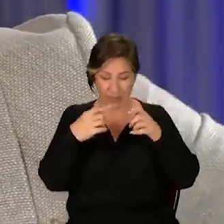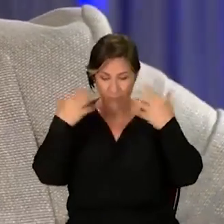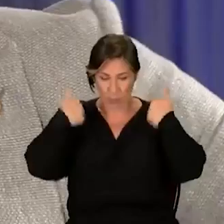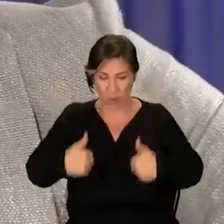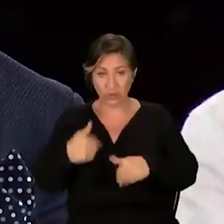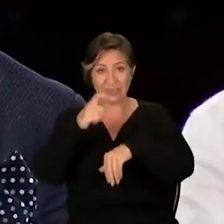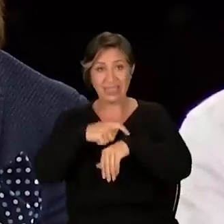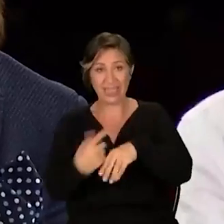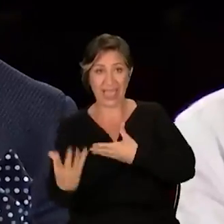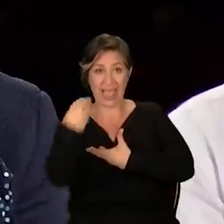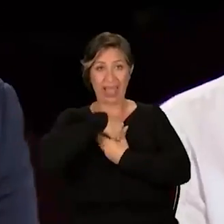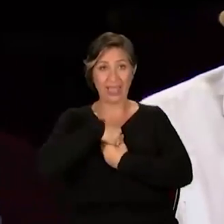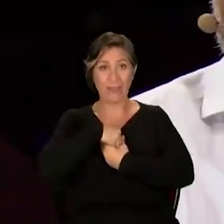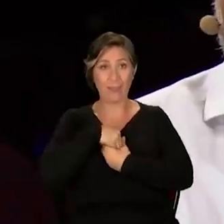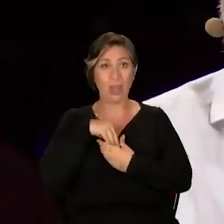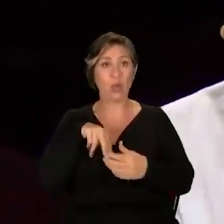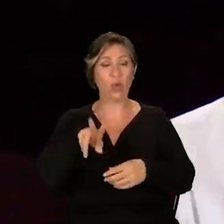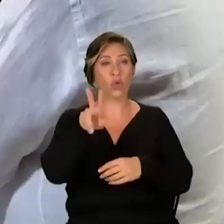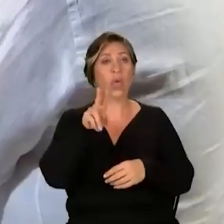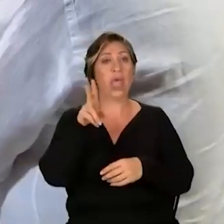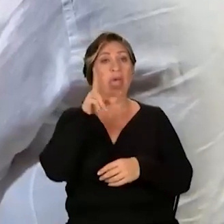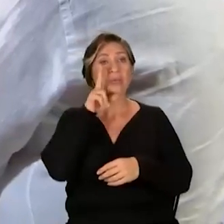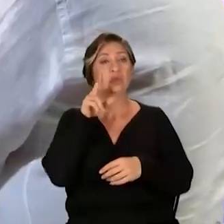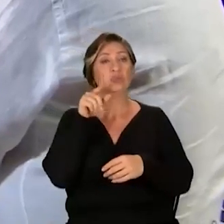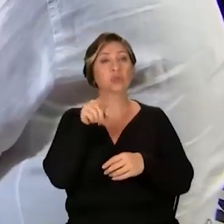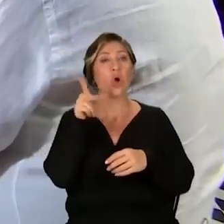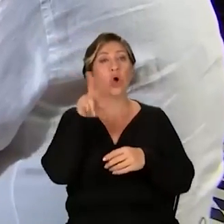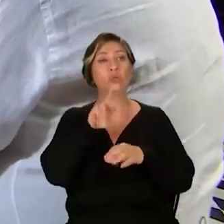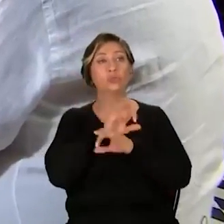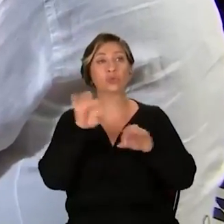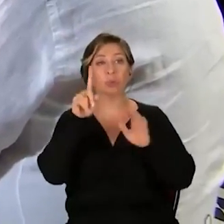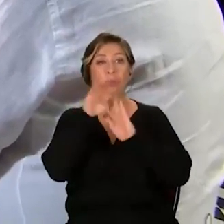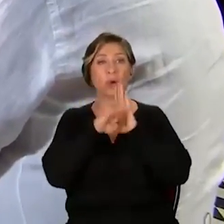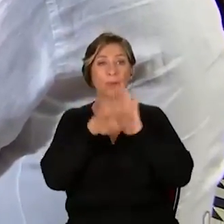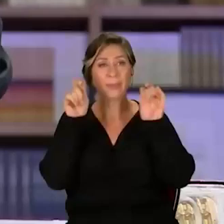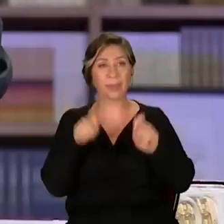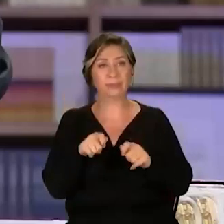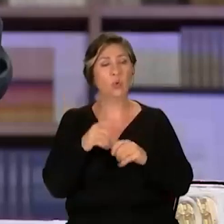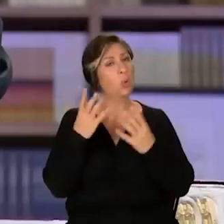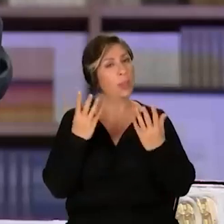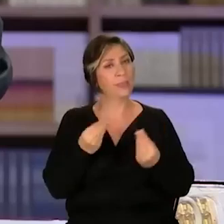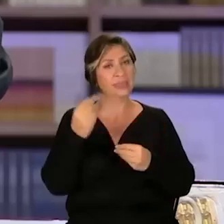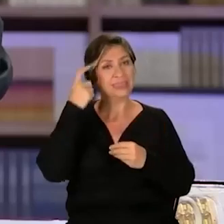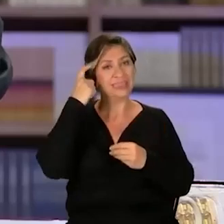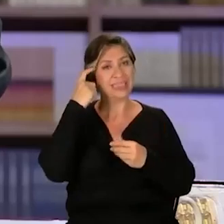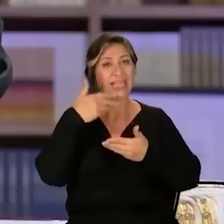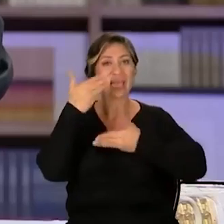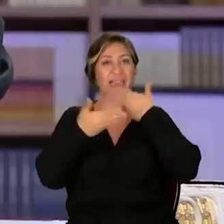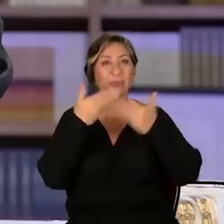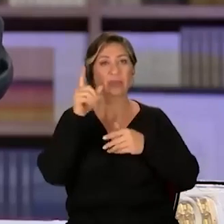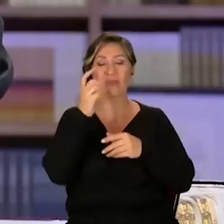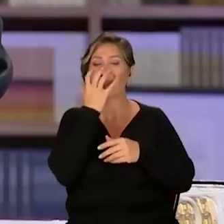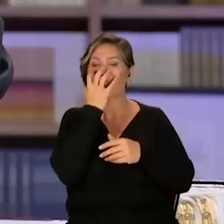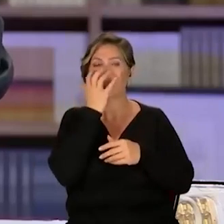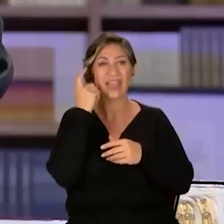yöntemi. Bizim çünkü işte şu an en son şeyle... Bununla ilgili ölümsüzlük diye bir program yapalım. Olabilir. Zihnen de anlatmak gerekir. Hayır,